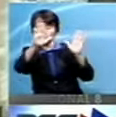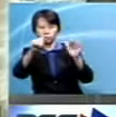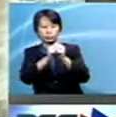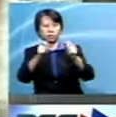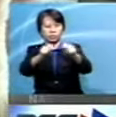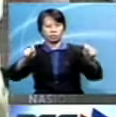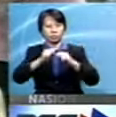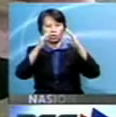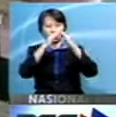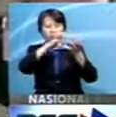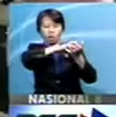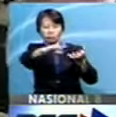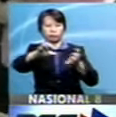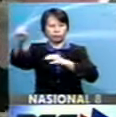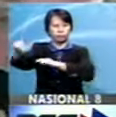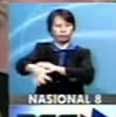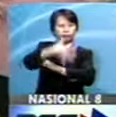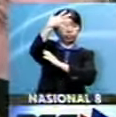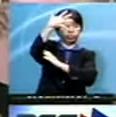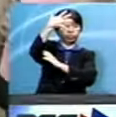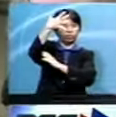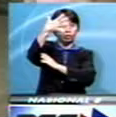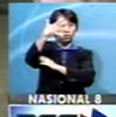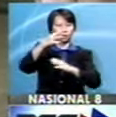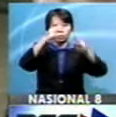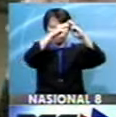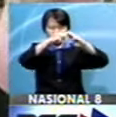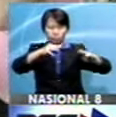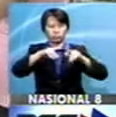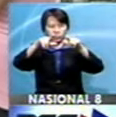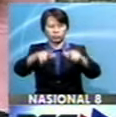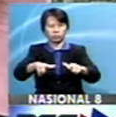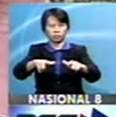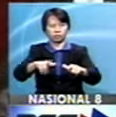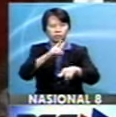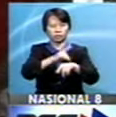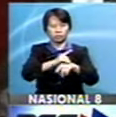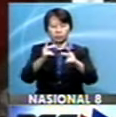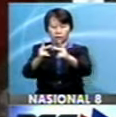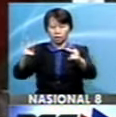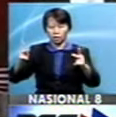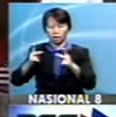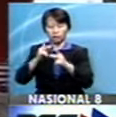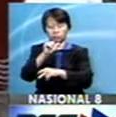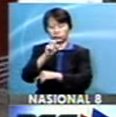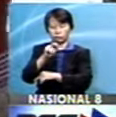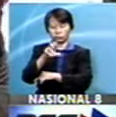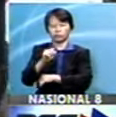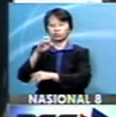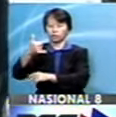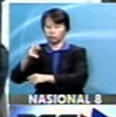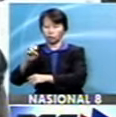bekas rumahnya yang musnah oleh tsunami. Muzium ini terletak di Telwata di antara kawasan Ambalagonda dan